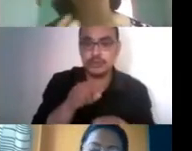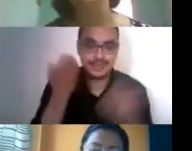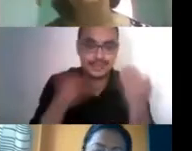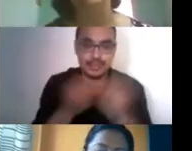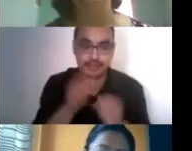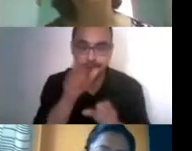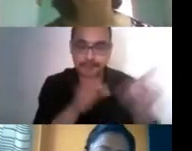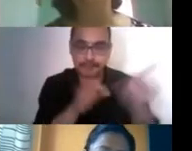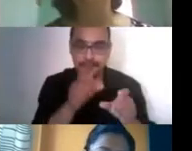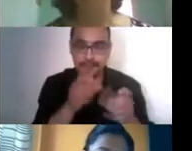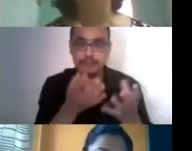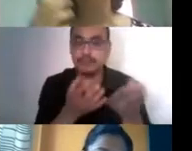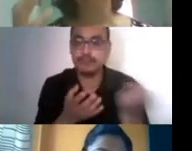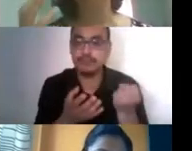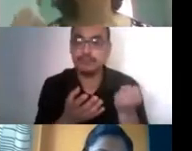व्यक्तिको कब्जामा हुन्छ।